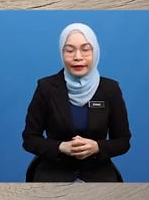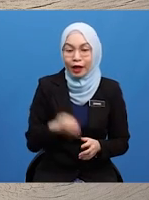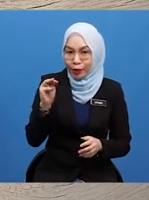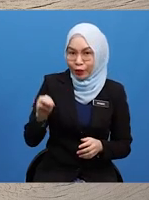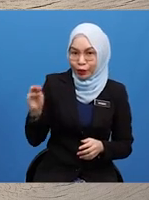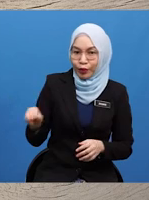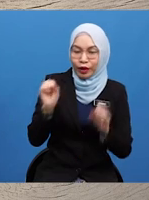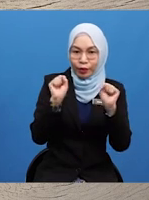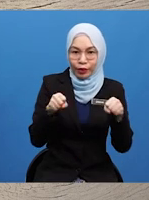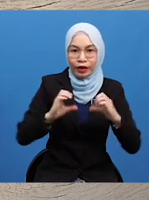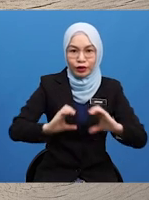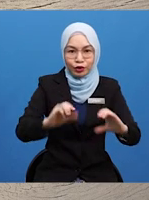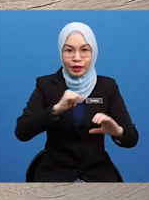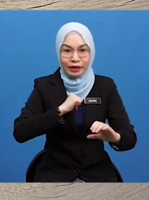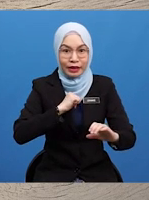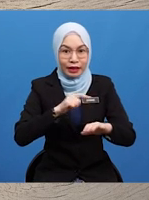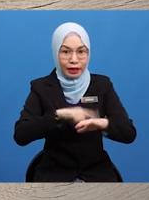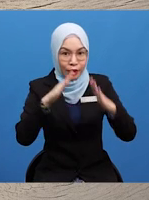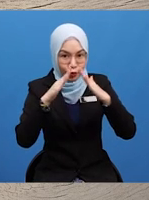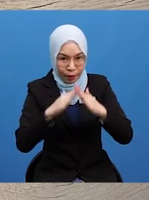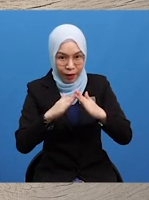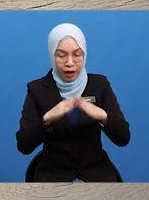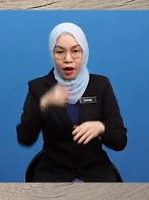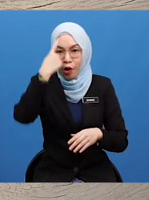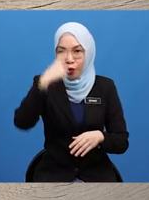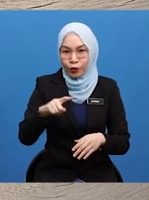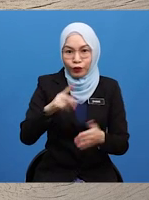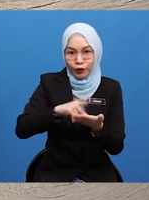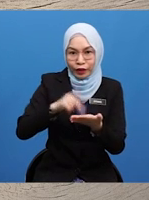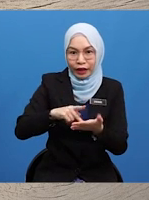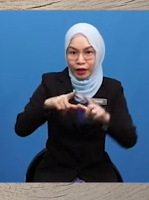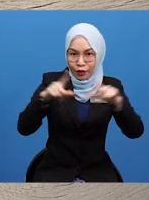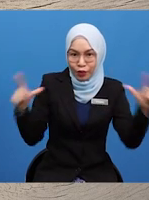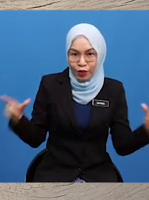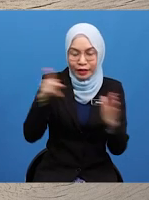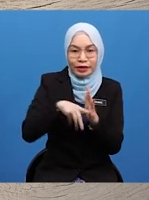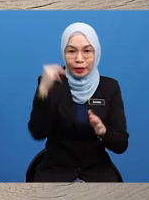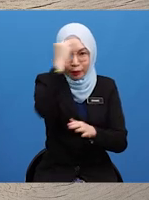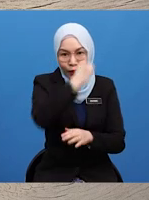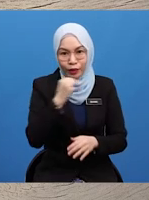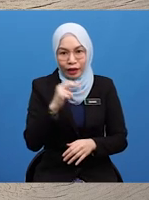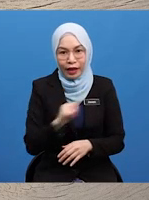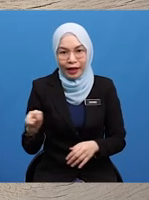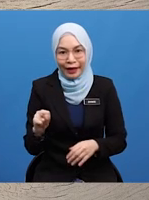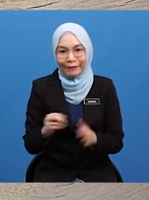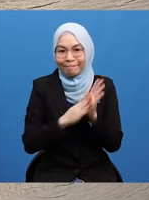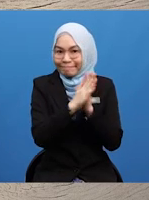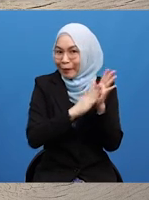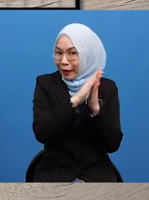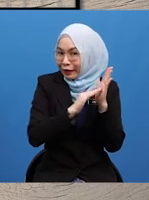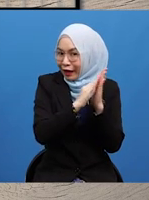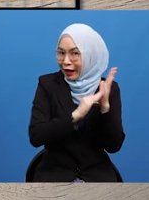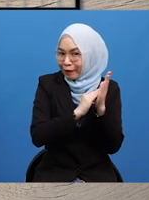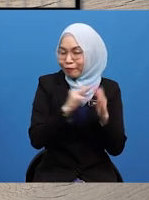Murid-murid boleh cuba sendiri di rumah untuk mengira luas permukaan tapak tangan